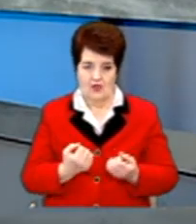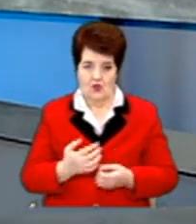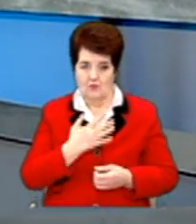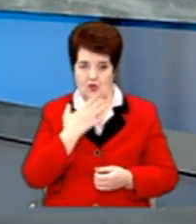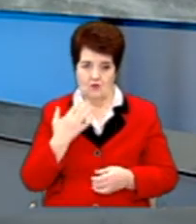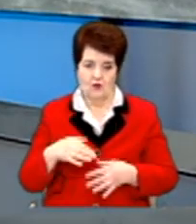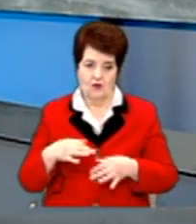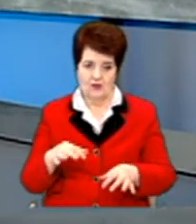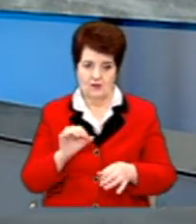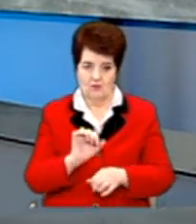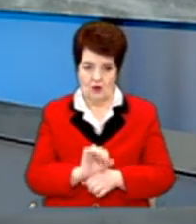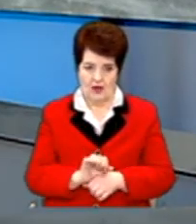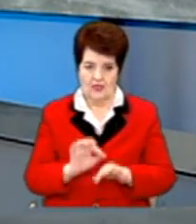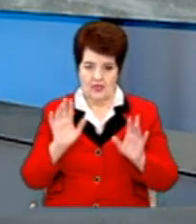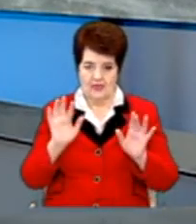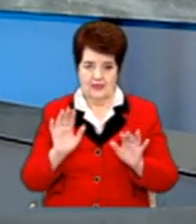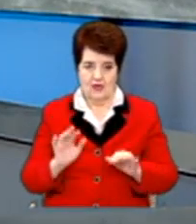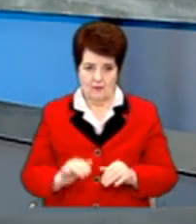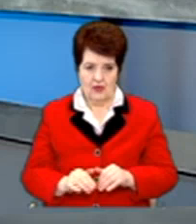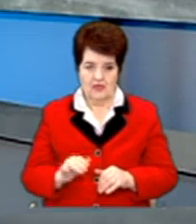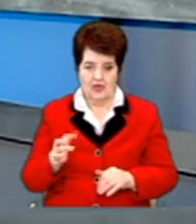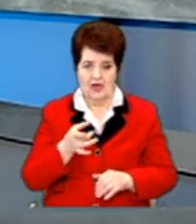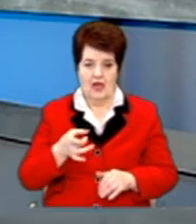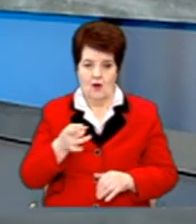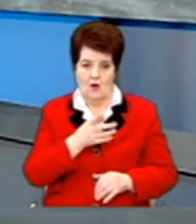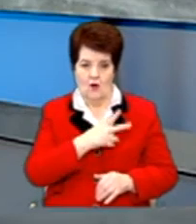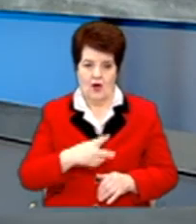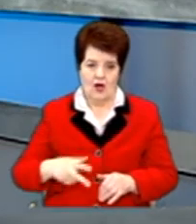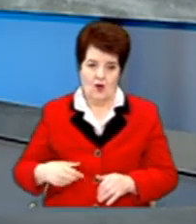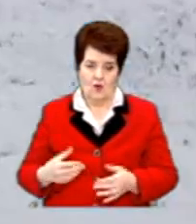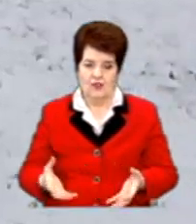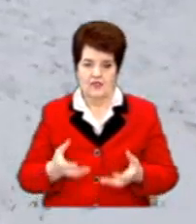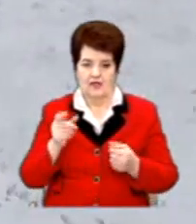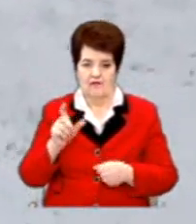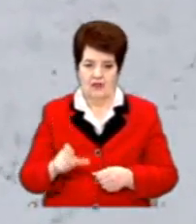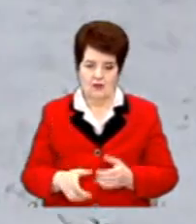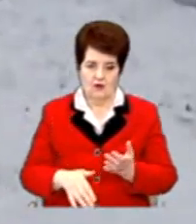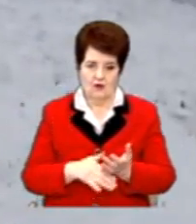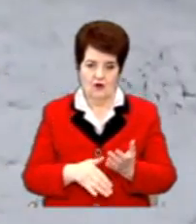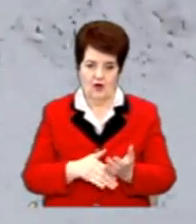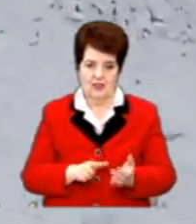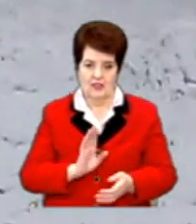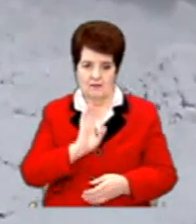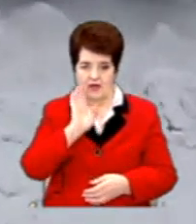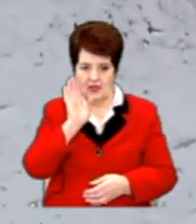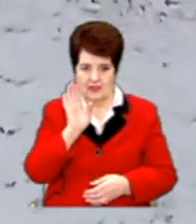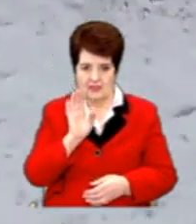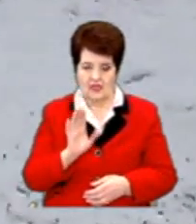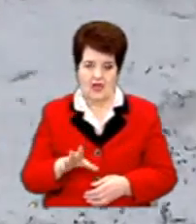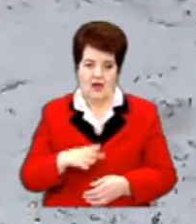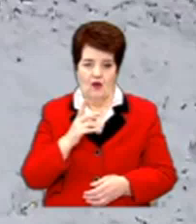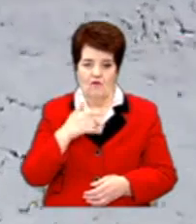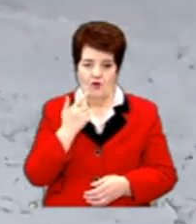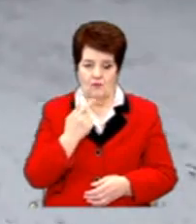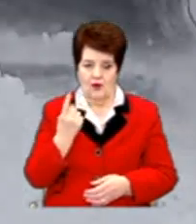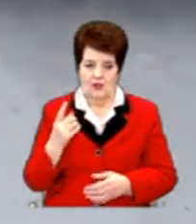multe autovehicule au rămas blocate în zăpadă sub un pod din raionul Cahul. Salvatorii au fost chemați în ajutor dis de dimineață. A fost vorba de